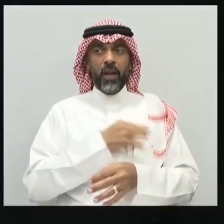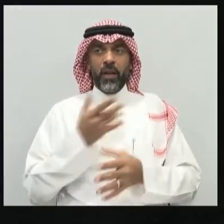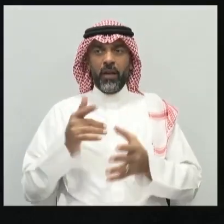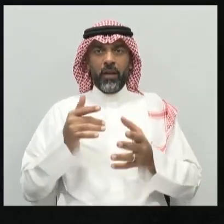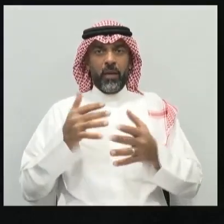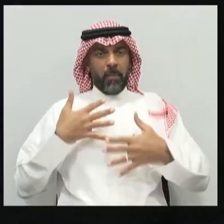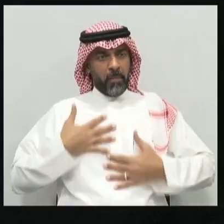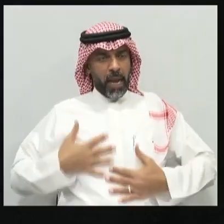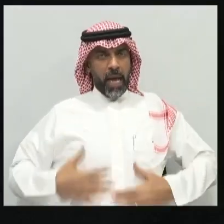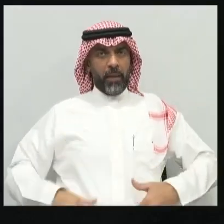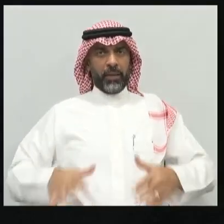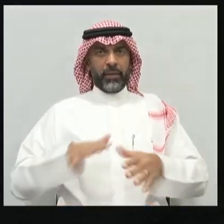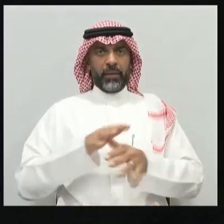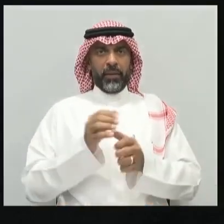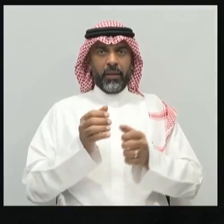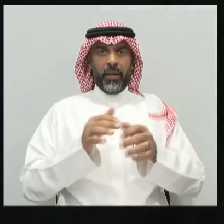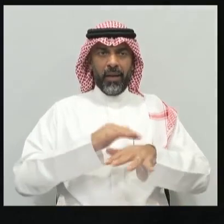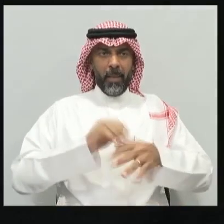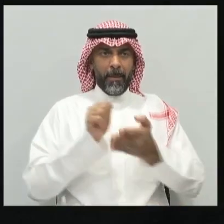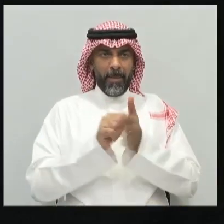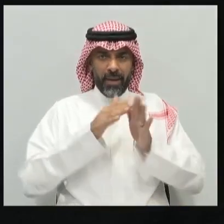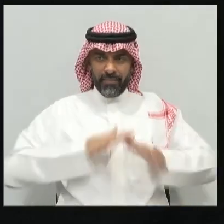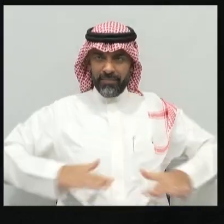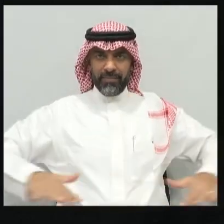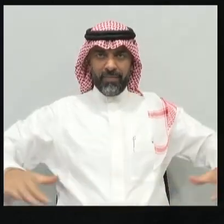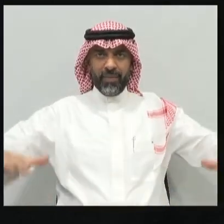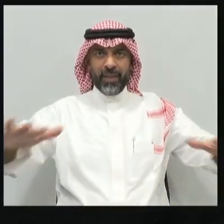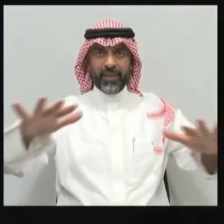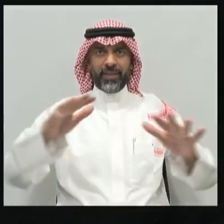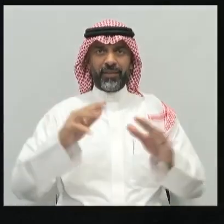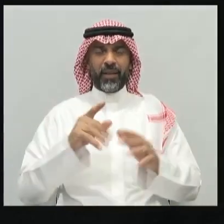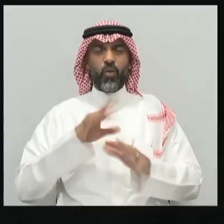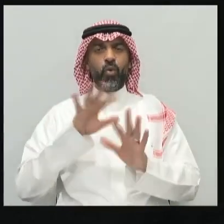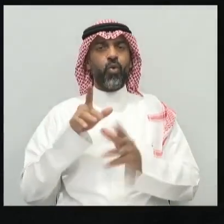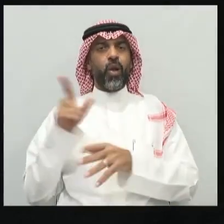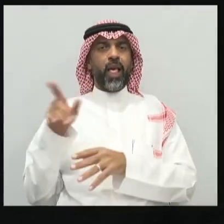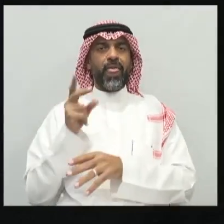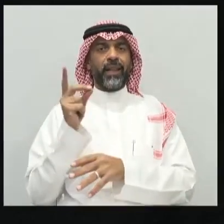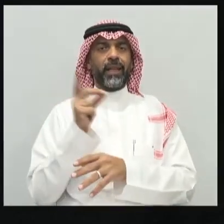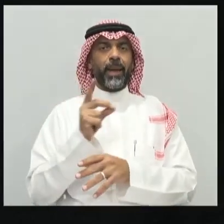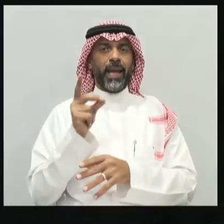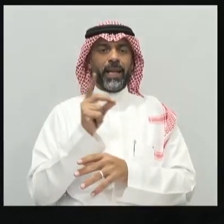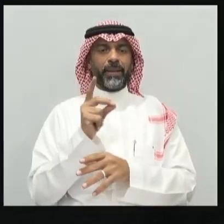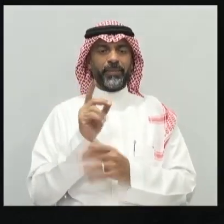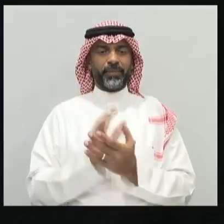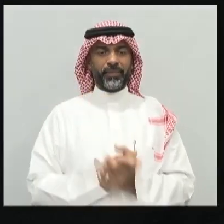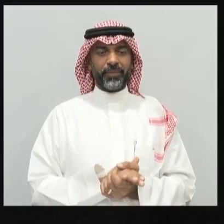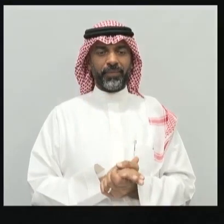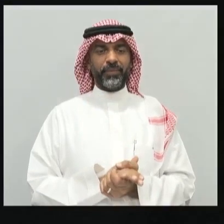يحطونها في اماكن في البيت فهذه نقول له مورد ايش تزين نقوله